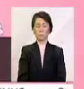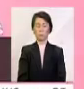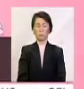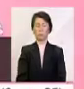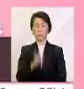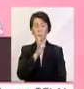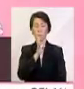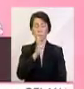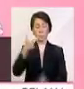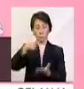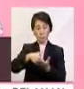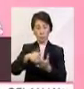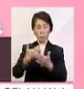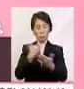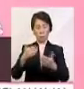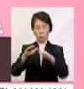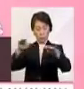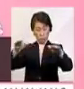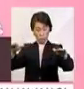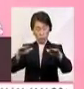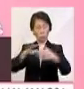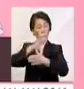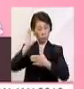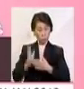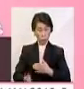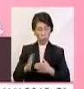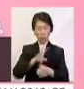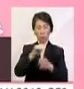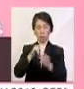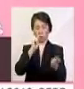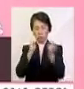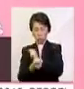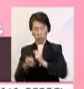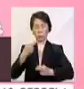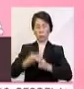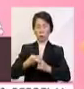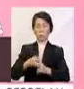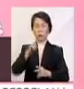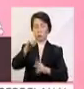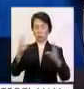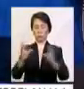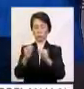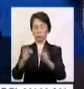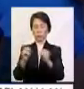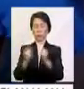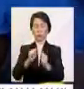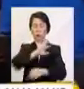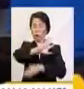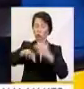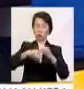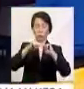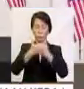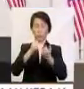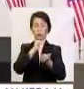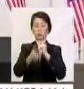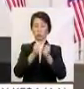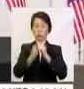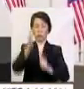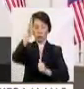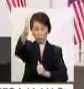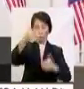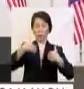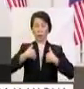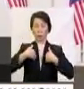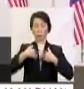Ujar Syed Saddiq lagi, sebelum podium dimuktamadkan sepenuhnya termasuk penukaran namanya, satu perjumpaan dengan semua persatuan sukan kebangsaan akan